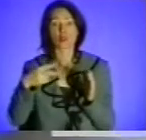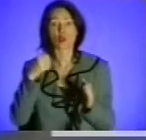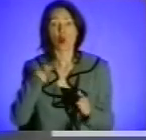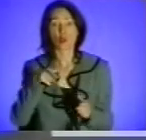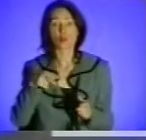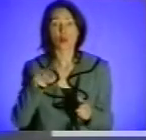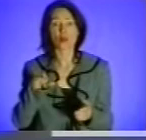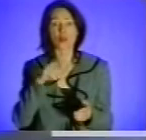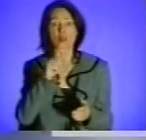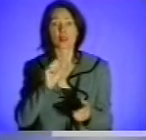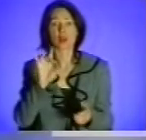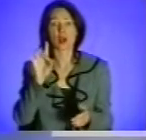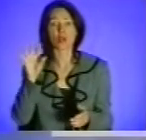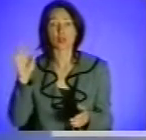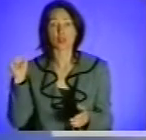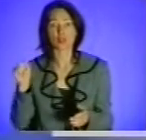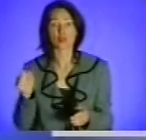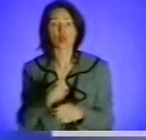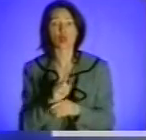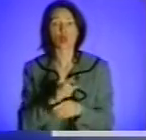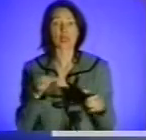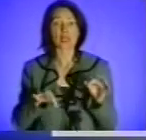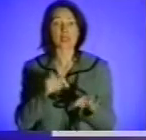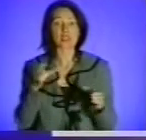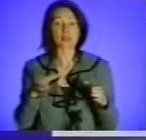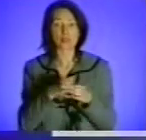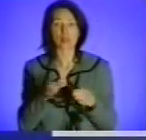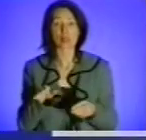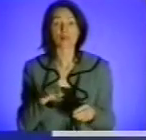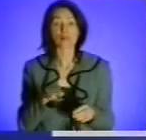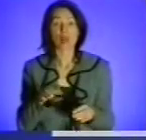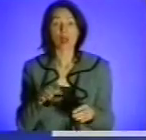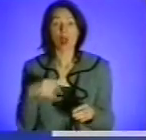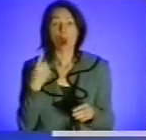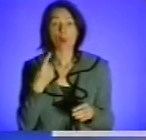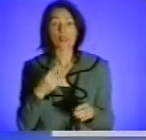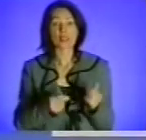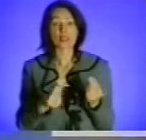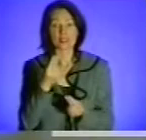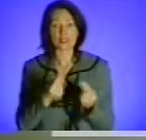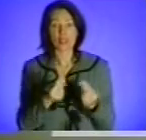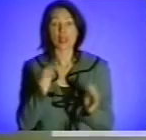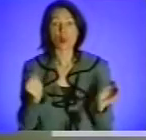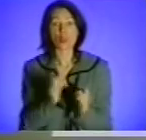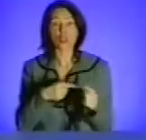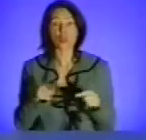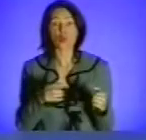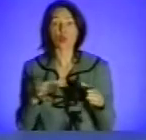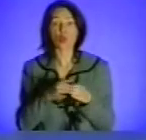У Тернополі збірна територіальної оборони області зіграла у міні-футбол із командою священиків.